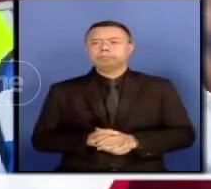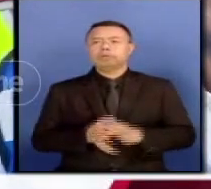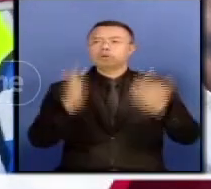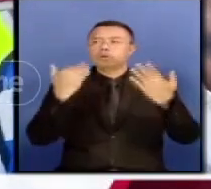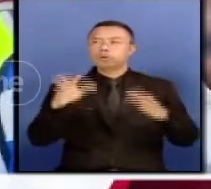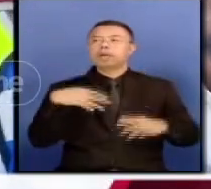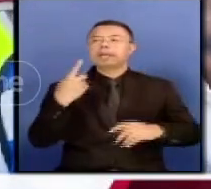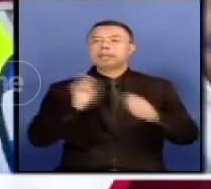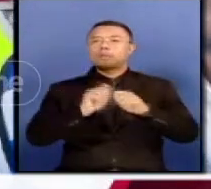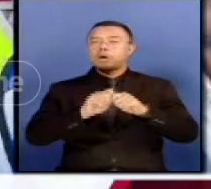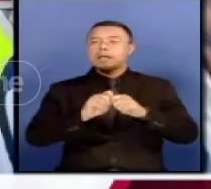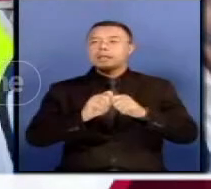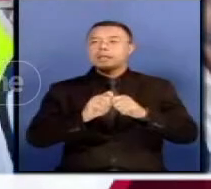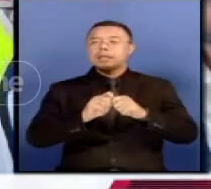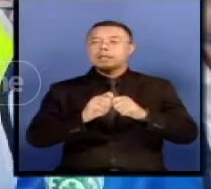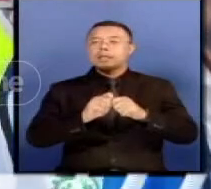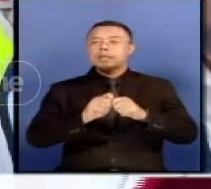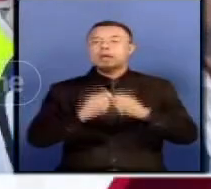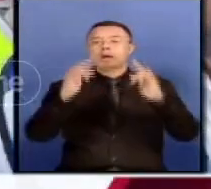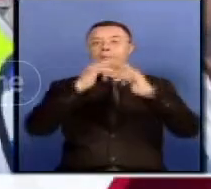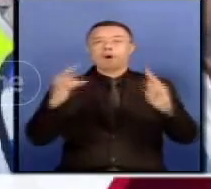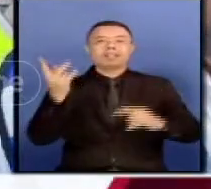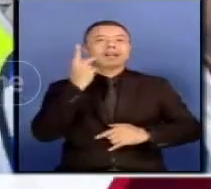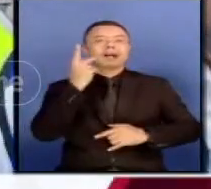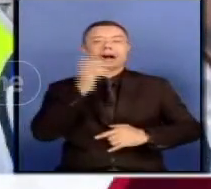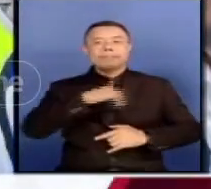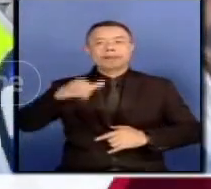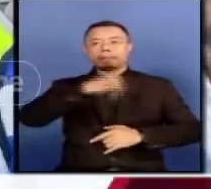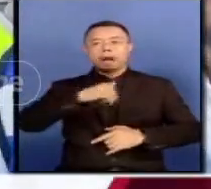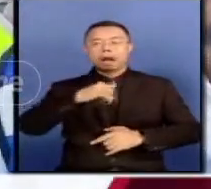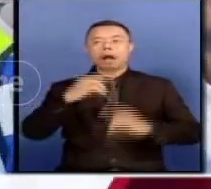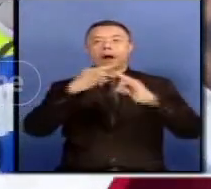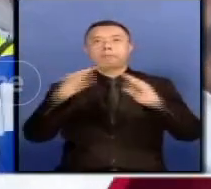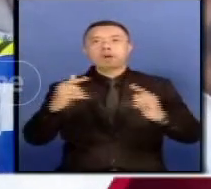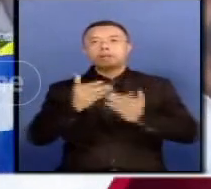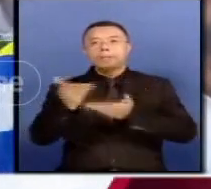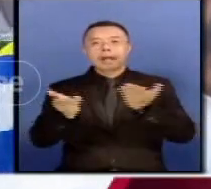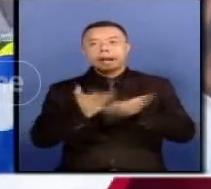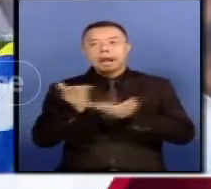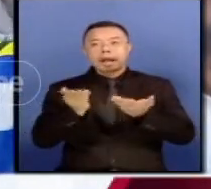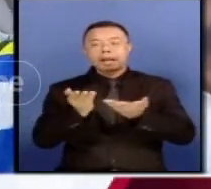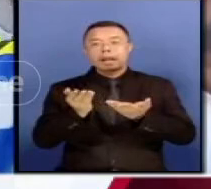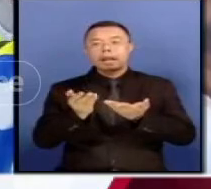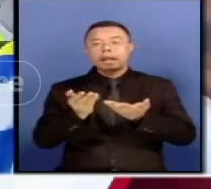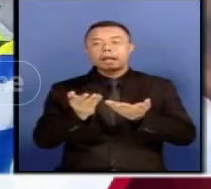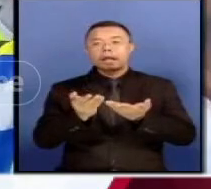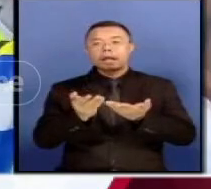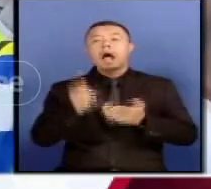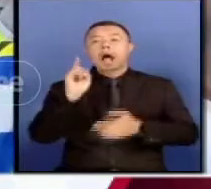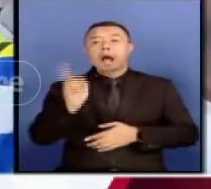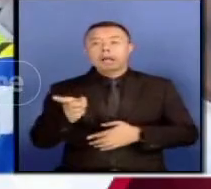Sudah kita buatkan berupa pos terpadu, pos pelayanan yang berada